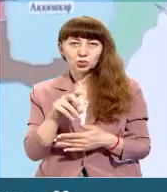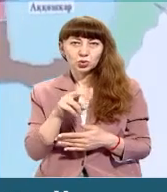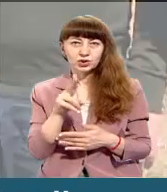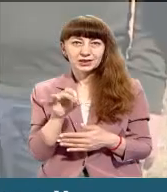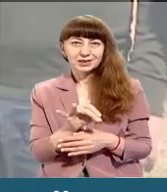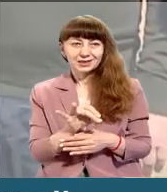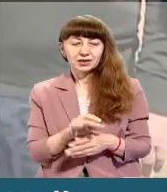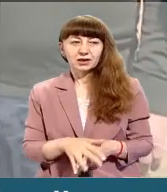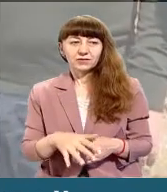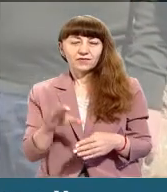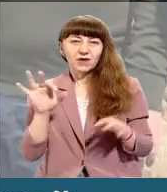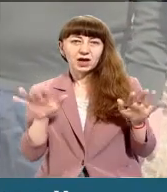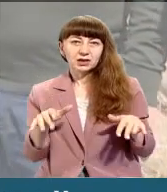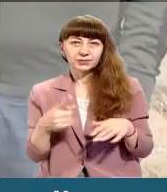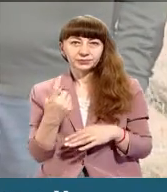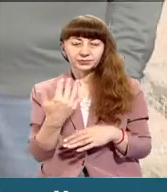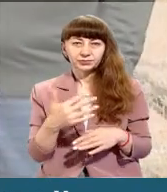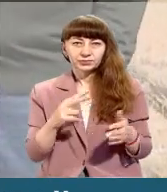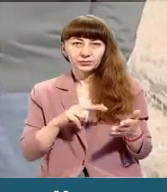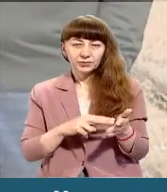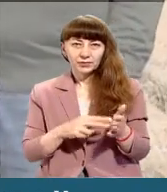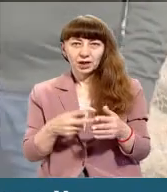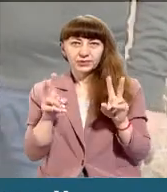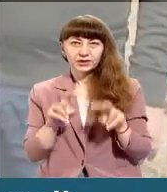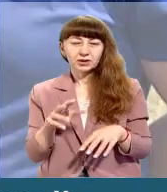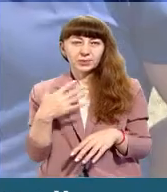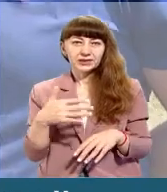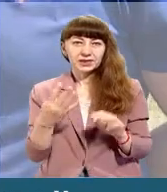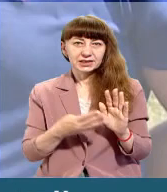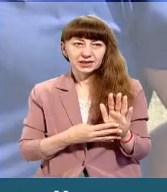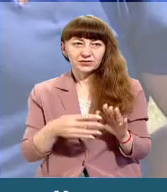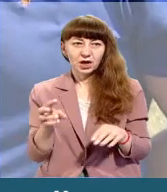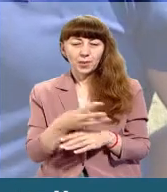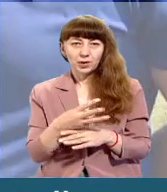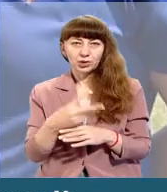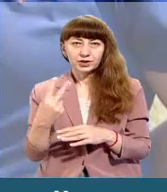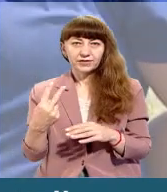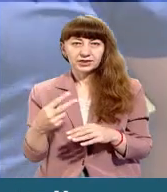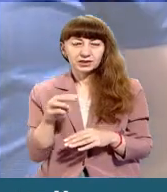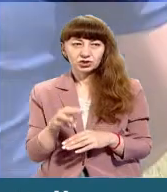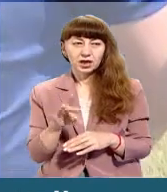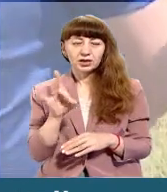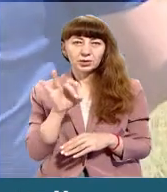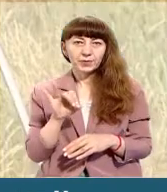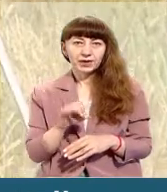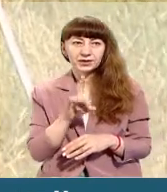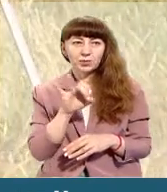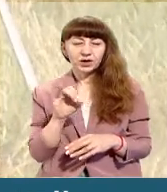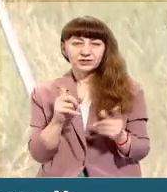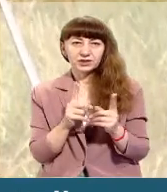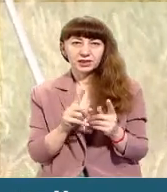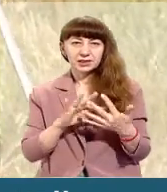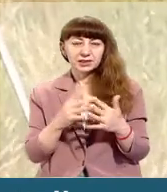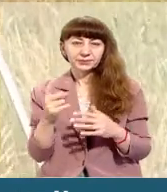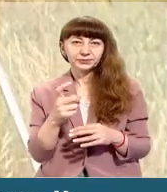из запланированных 150 тысяч гектаров обследовано 59, обработано 20 тысяч. Айдарбек Сапаров встретился с владельцами